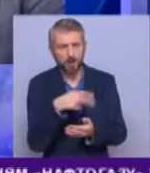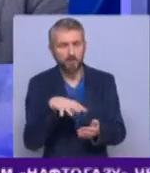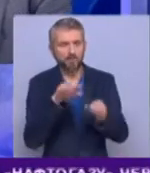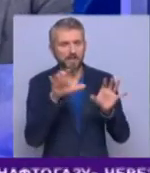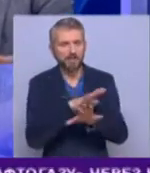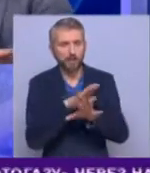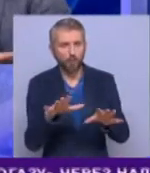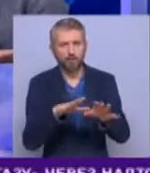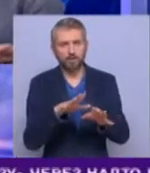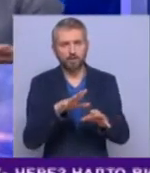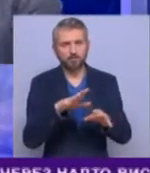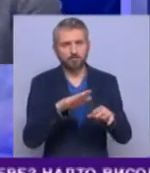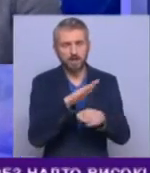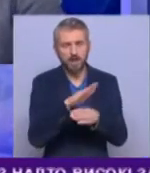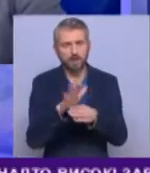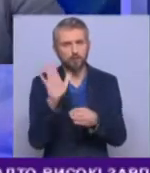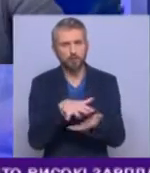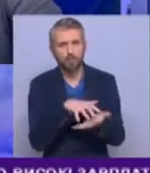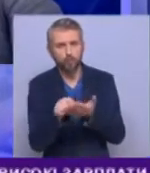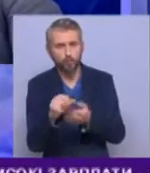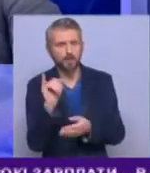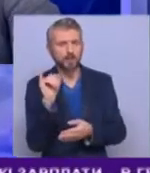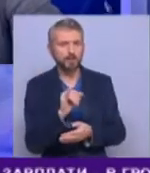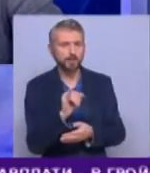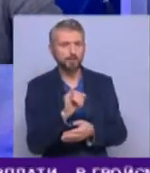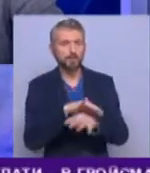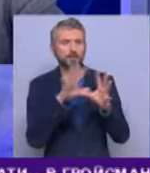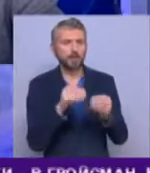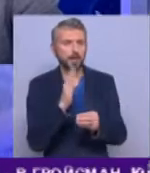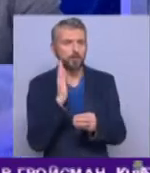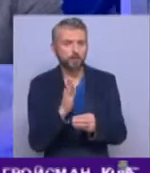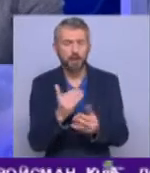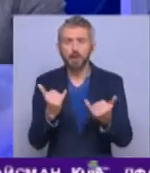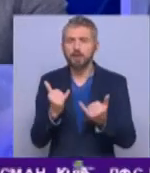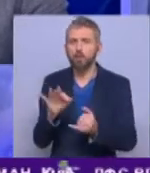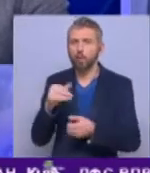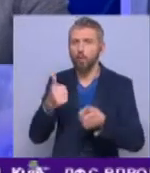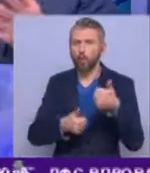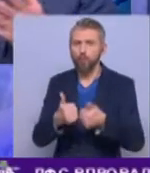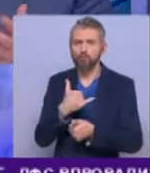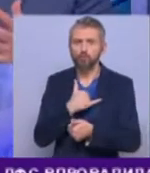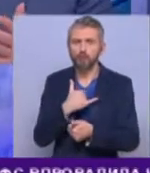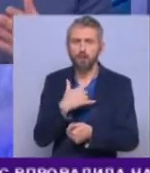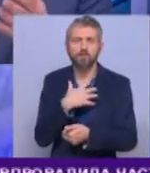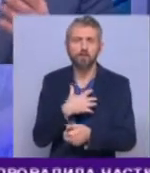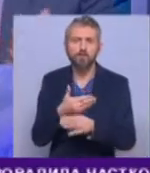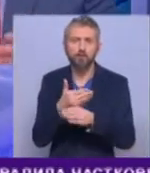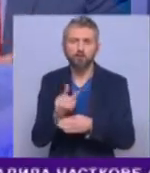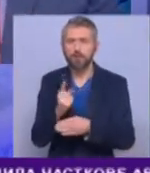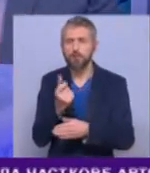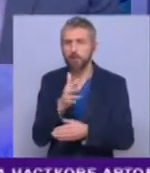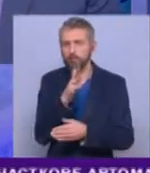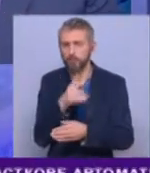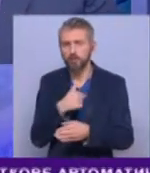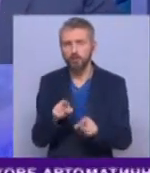незаконні тимчасові споруди будуть демонтовані і взагалі будуть поставлені. Пане Тарасе, зараз про конкурс. У нас важлива частина, але мало часу, але